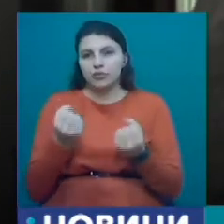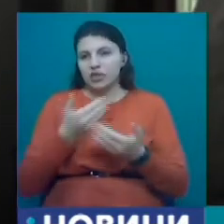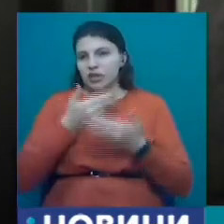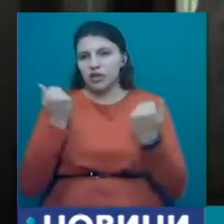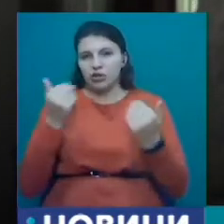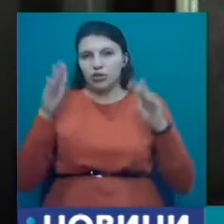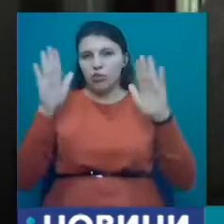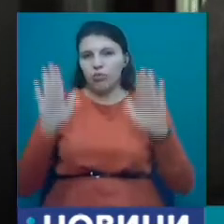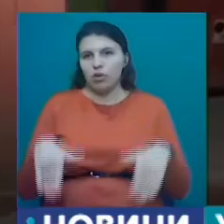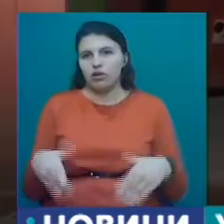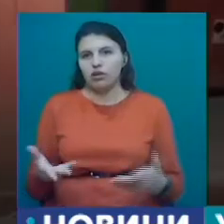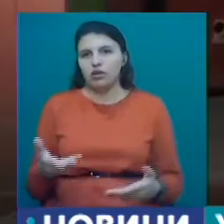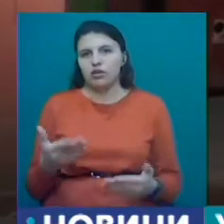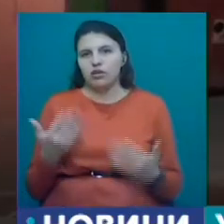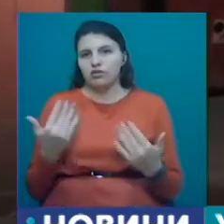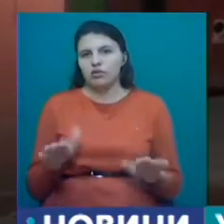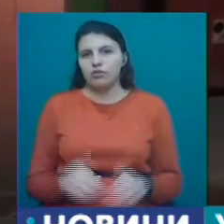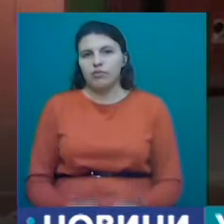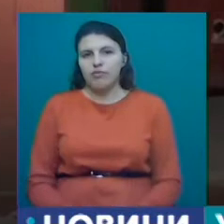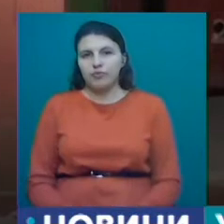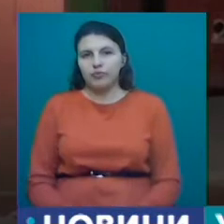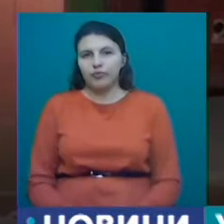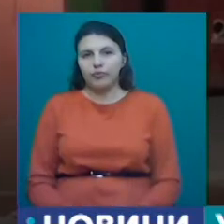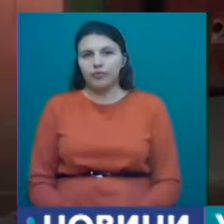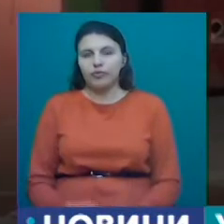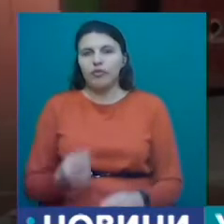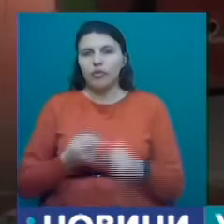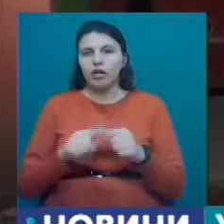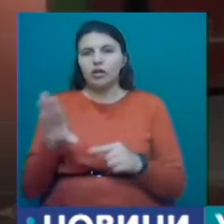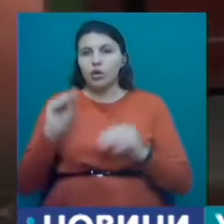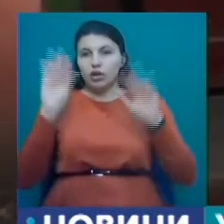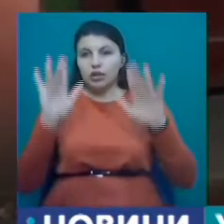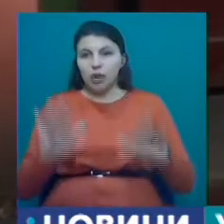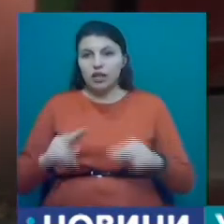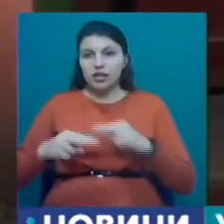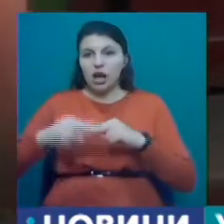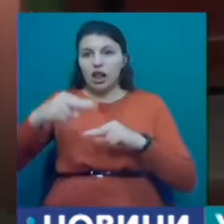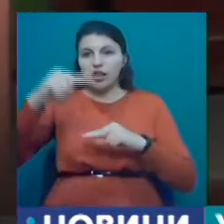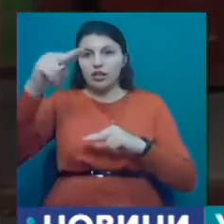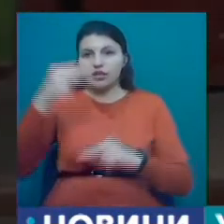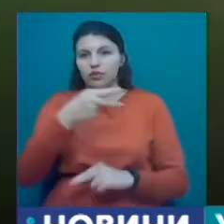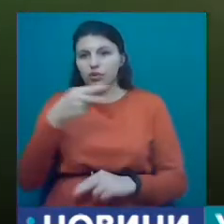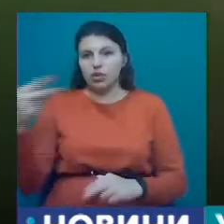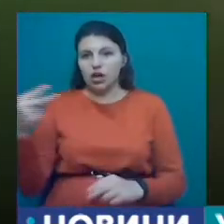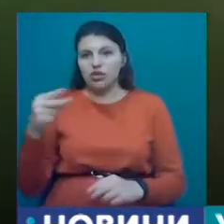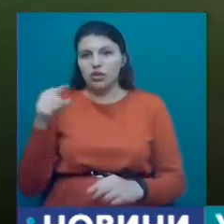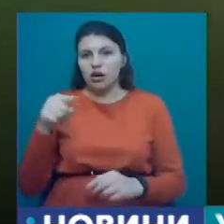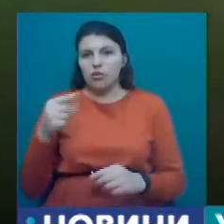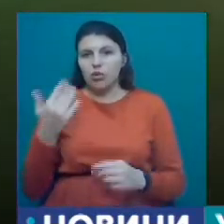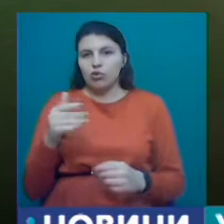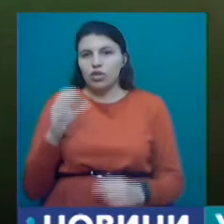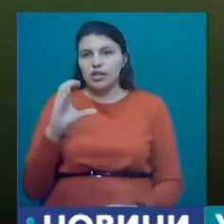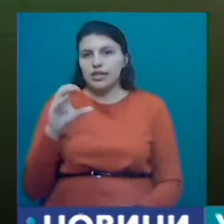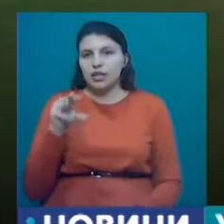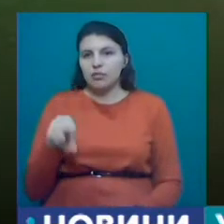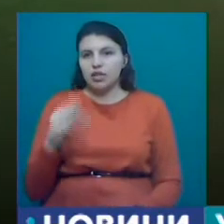получается, просто задувать щели и все. Это все обсыпается, лестница на второй этаж, пролет, там уже она сантиметров на 5